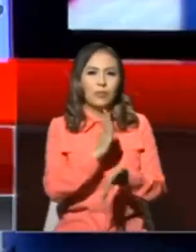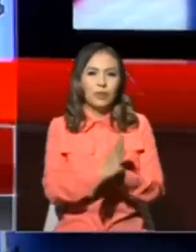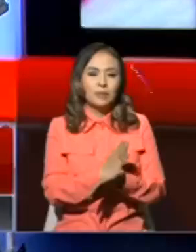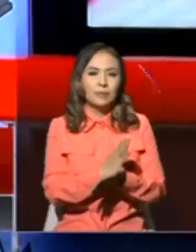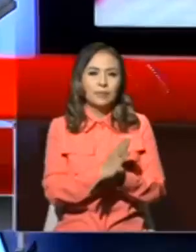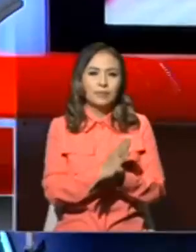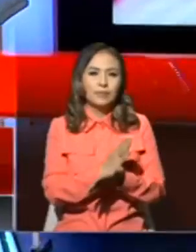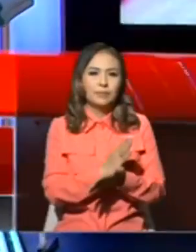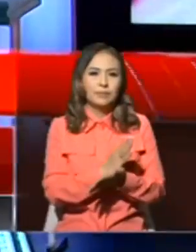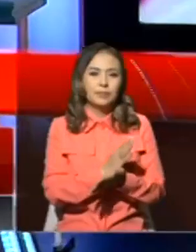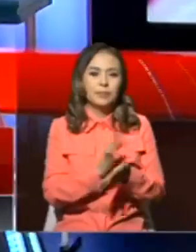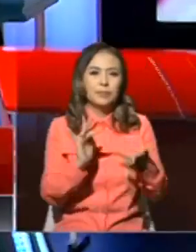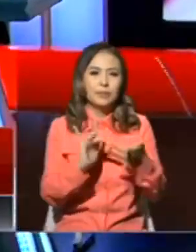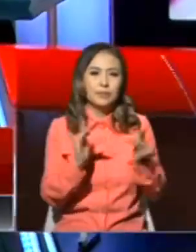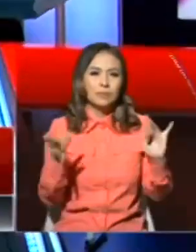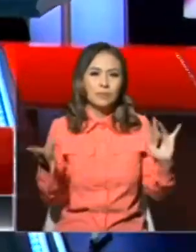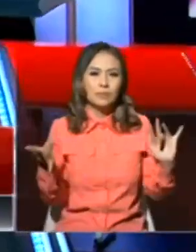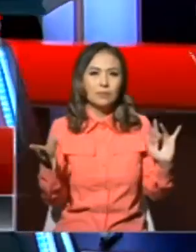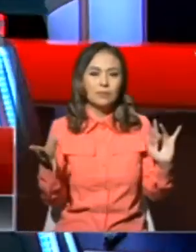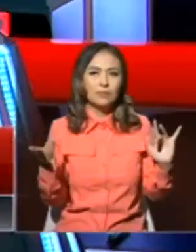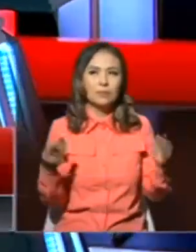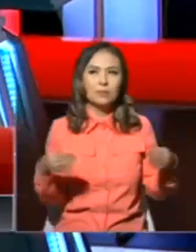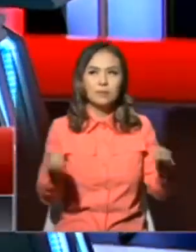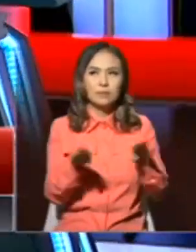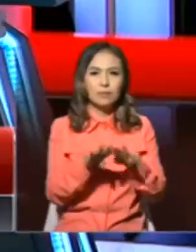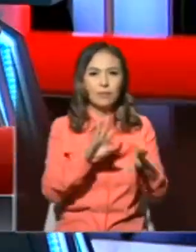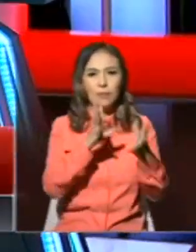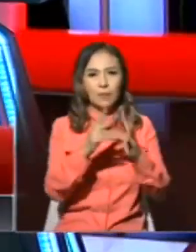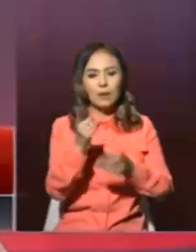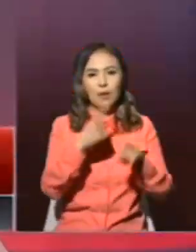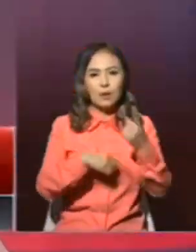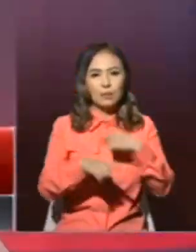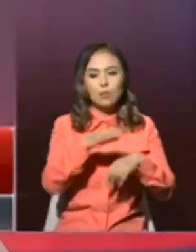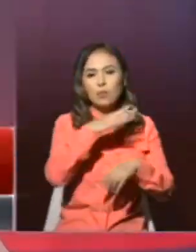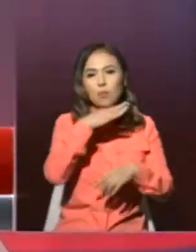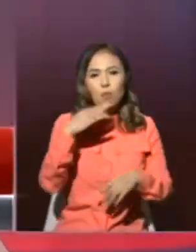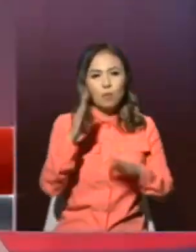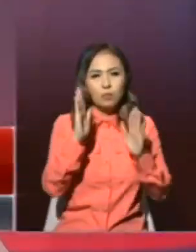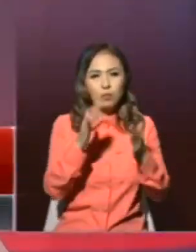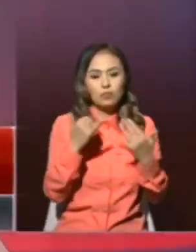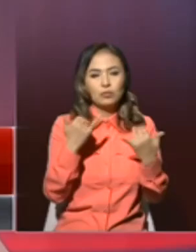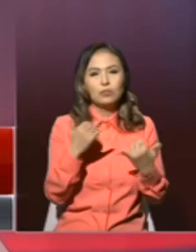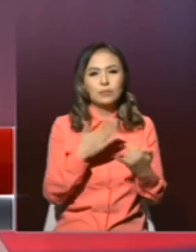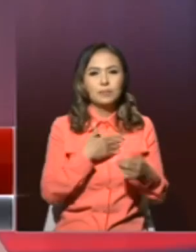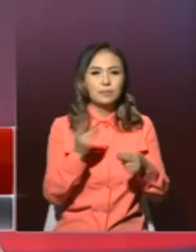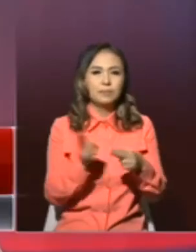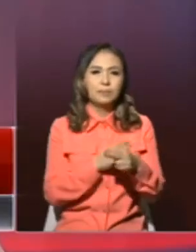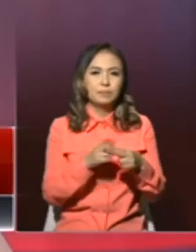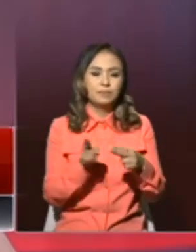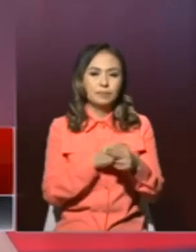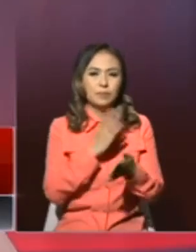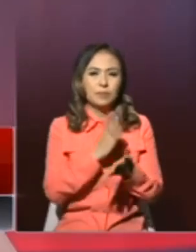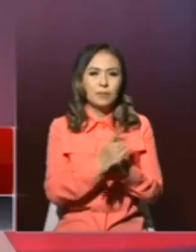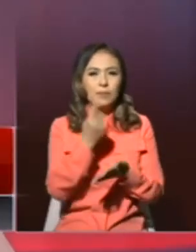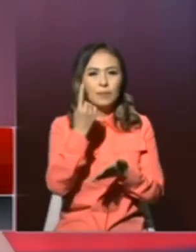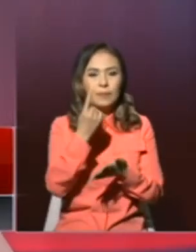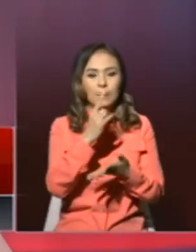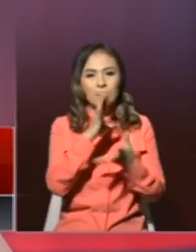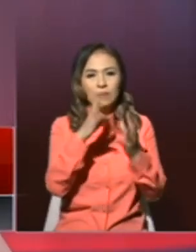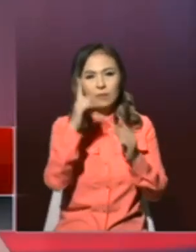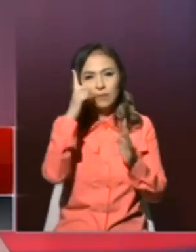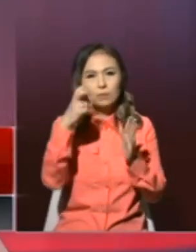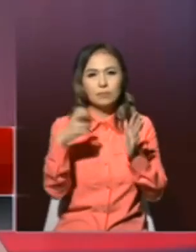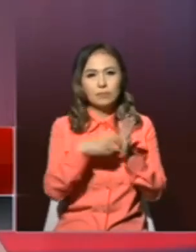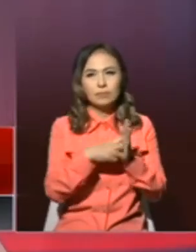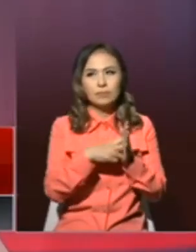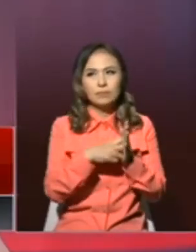жатқан сайттар, иә, солардың бәрі қайттан қаптап шығады. Біз қазірдің өзінде олармен күресіп жатырмыз, бірақ біреуін жапсаң, сіздер күресіп жатсыздар ма?